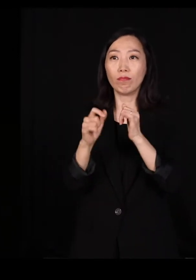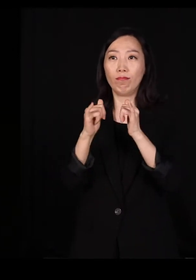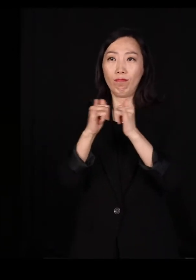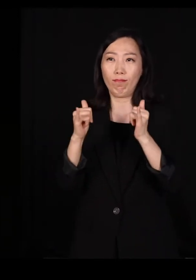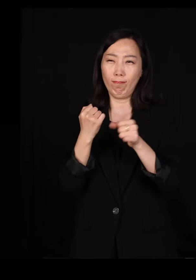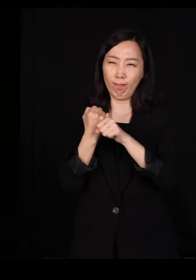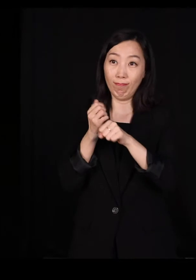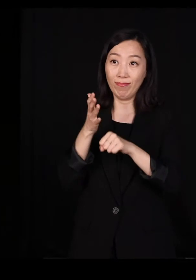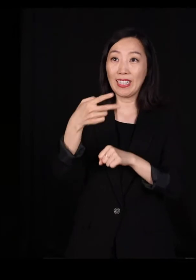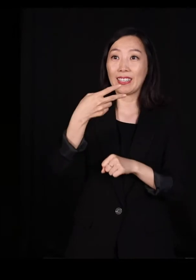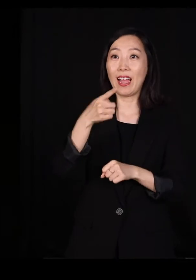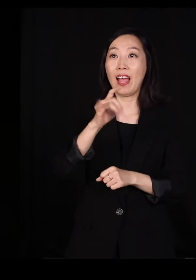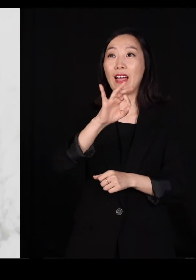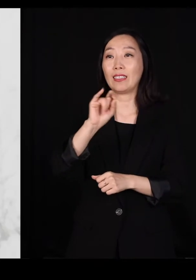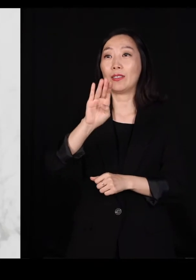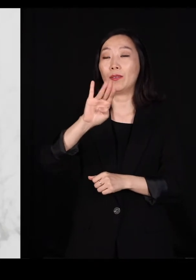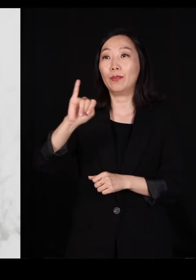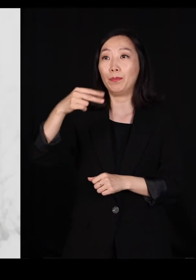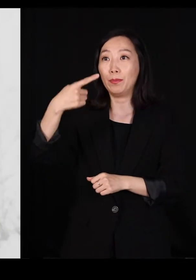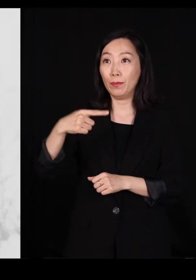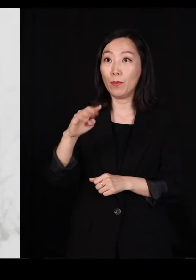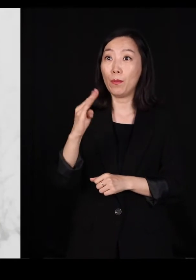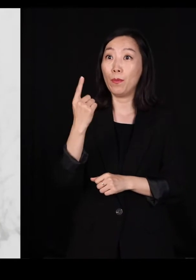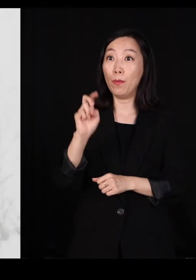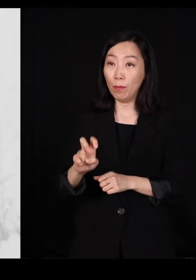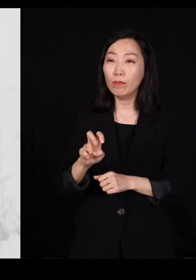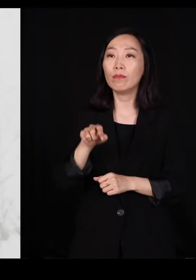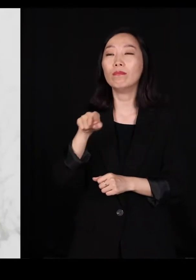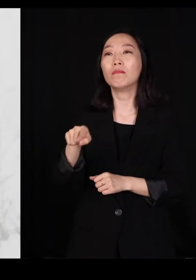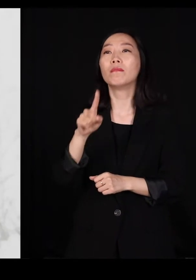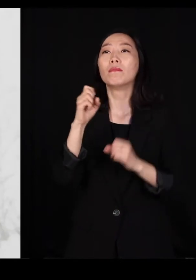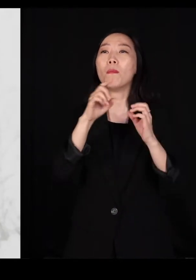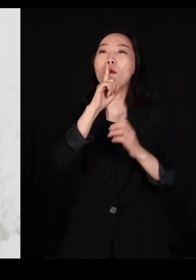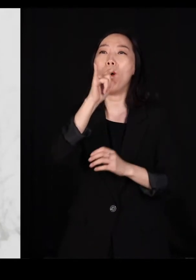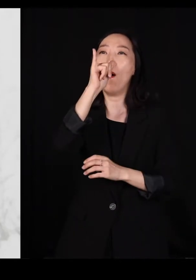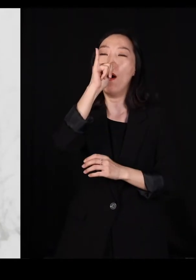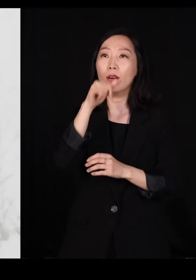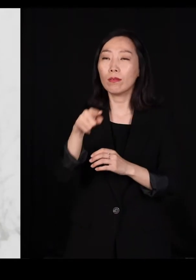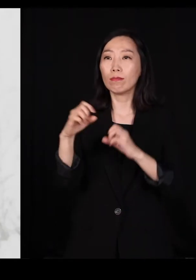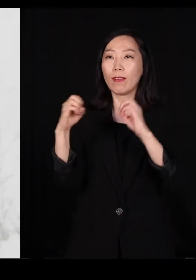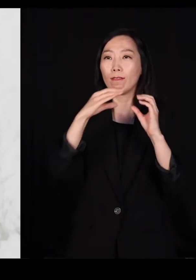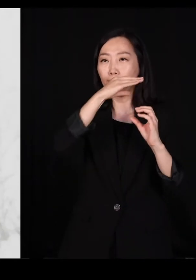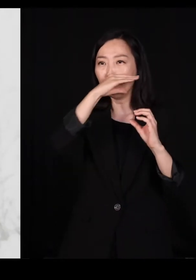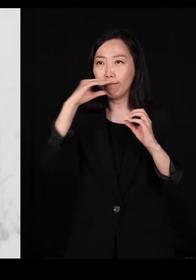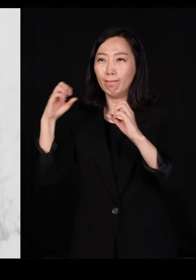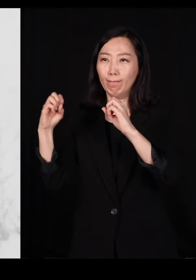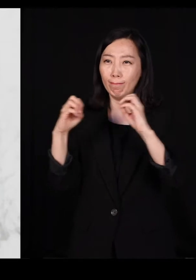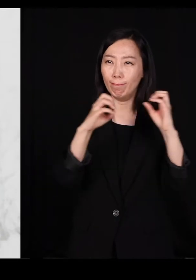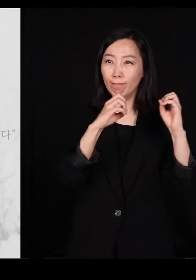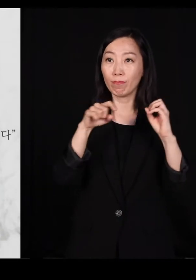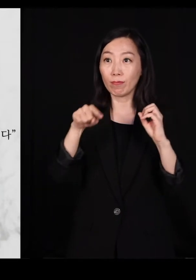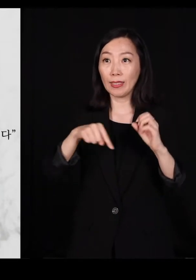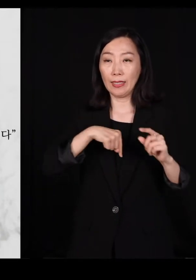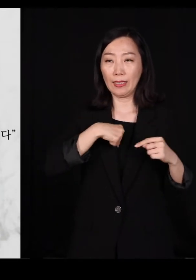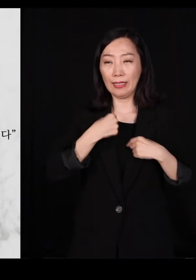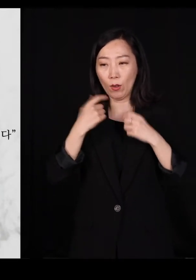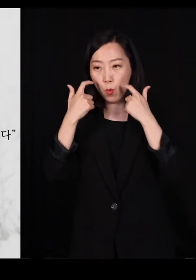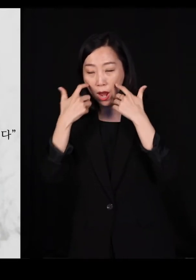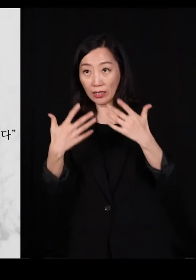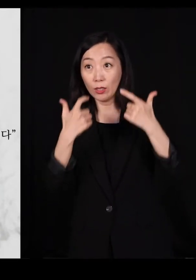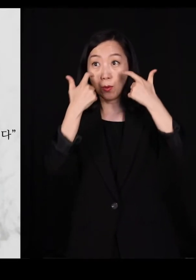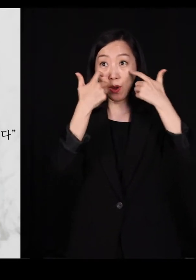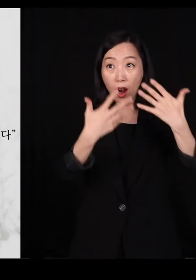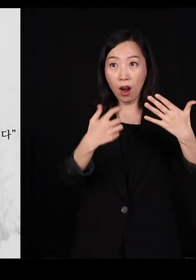물리학자 데이비드 봄이라는 사람이 얘기한 적이 있습니다. 참된 대화라는 것은 둘 또는 그 이상의 사람들이 서로가 자신의 확실성을